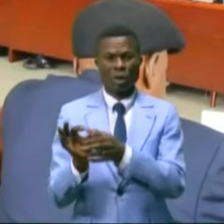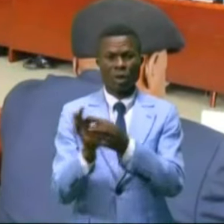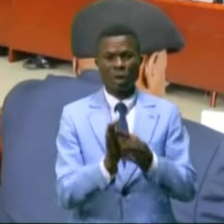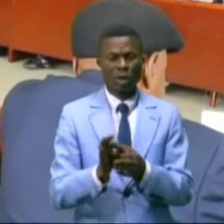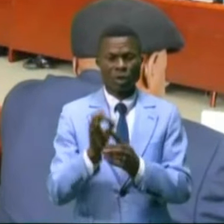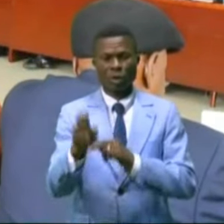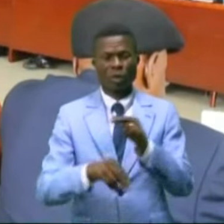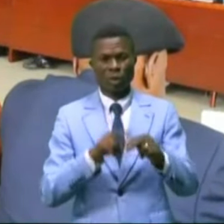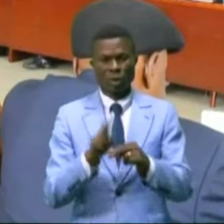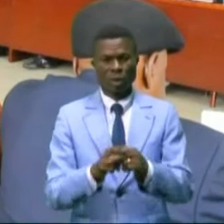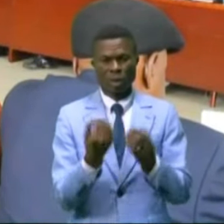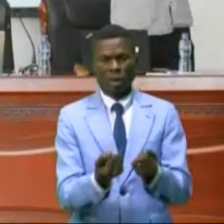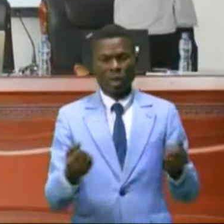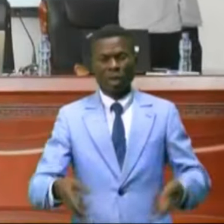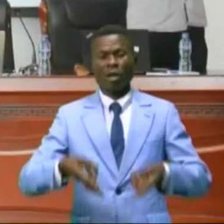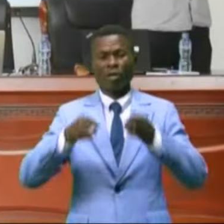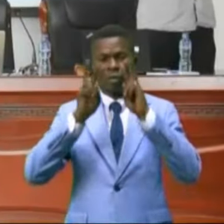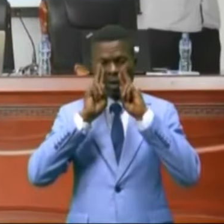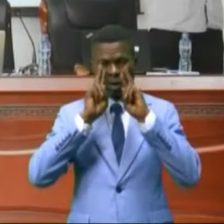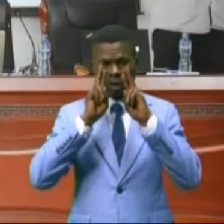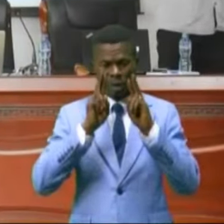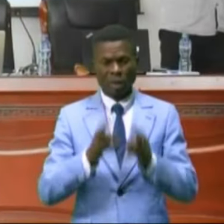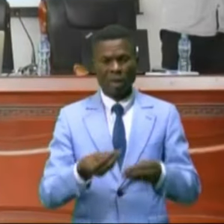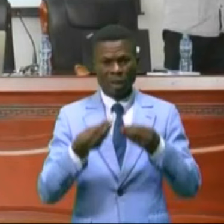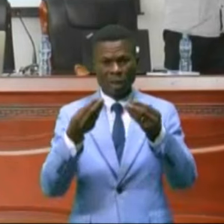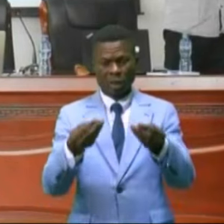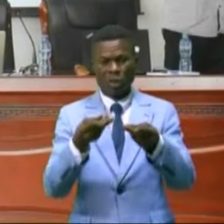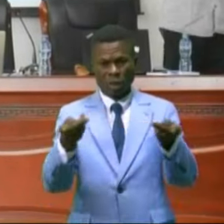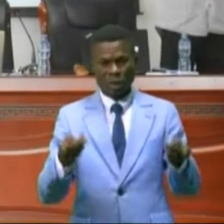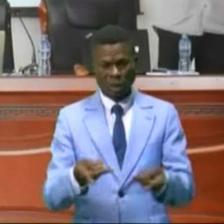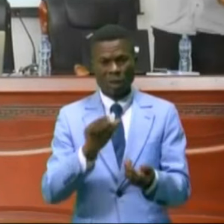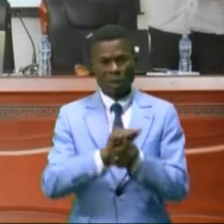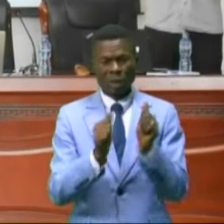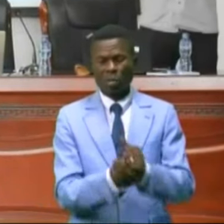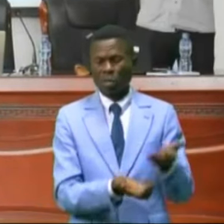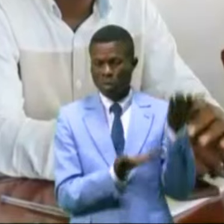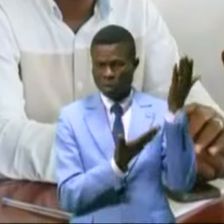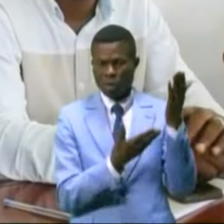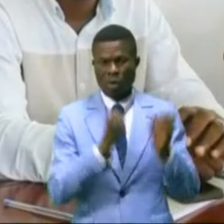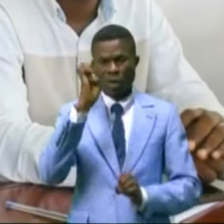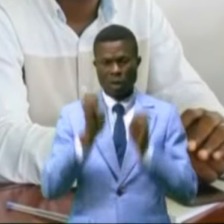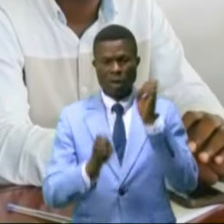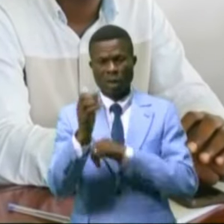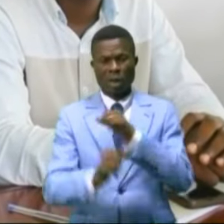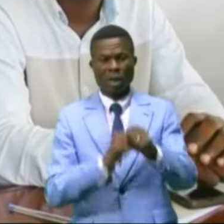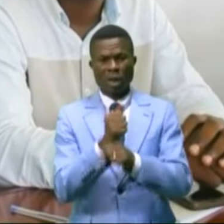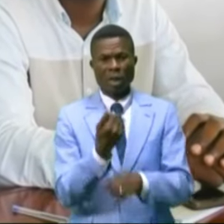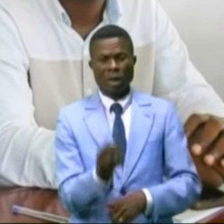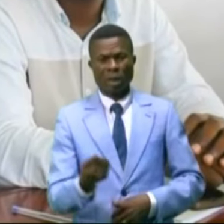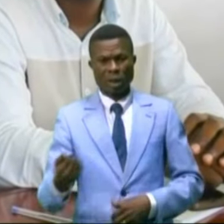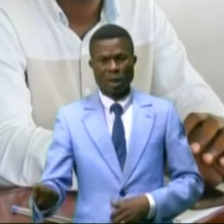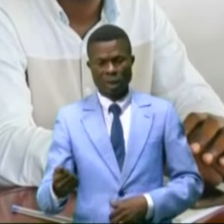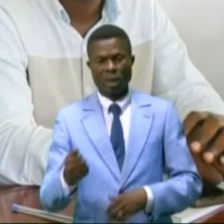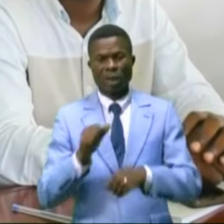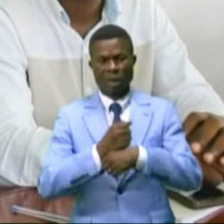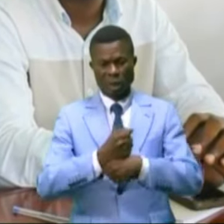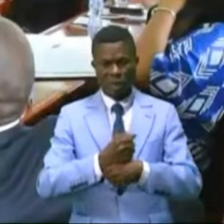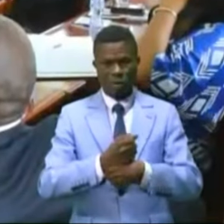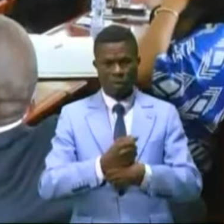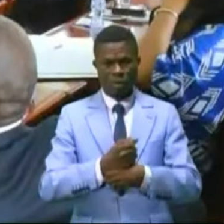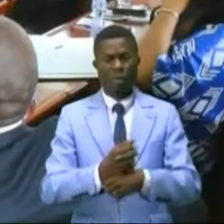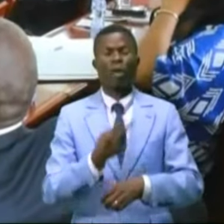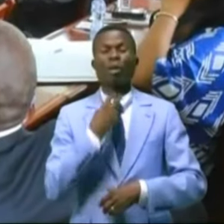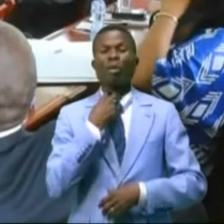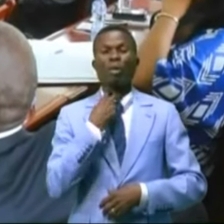nationale enfants vulnérables à en place des thématiques sur l'évaluation de l'âge de ces enfants qui constittuent un